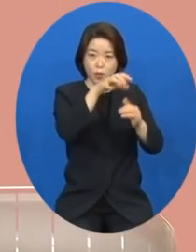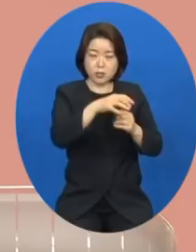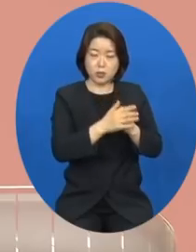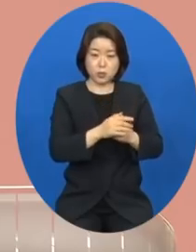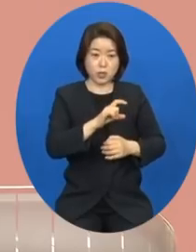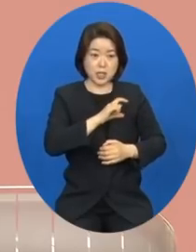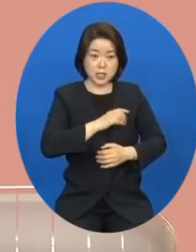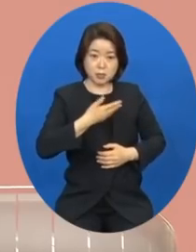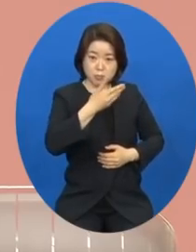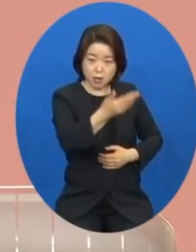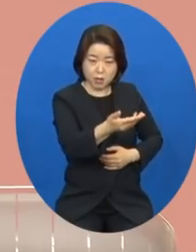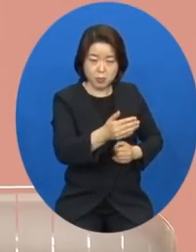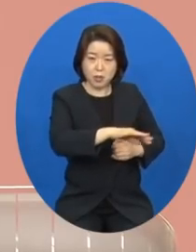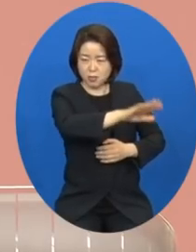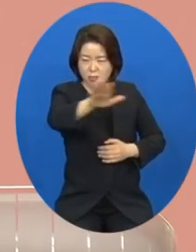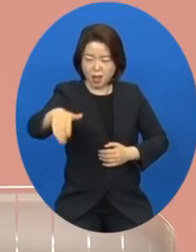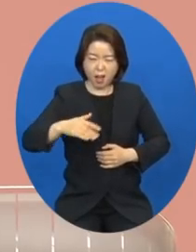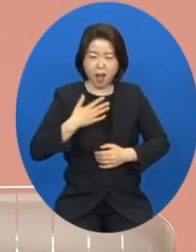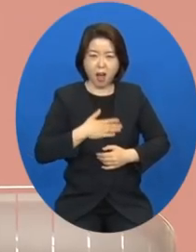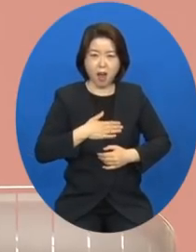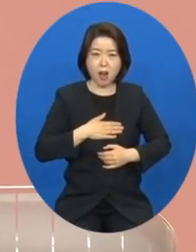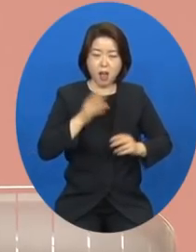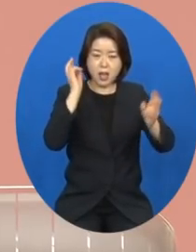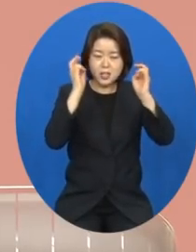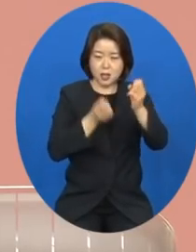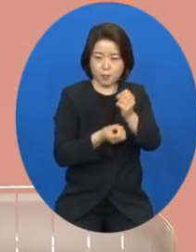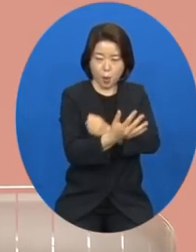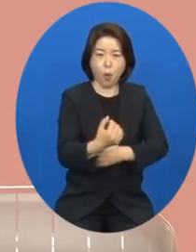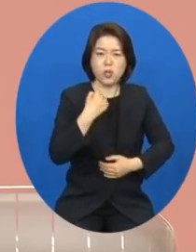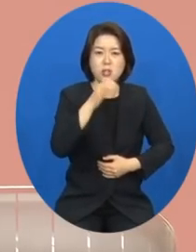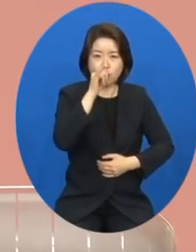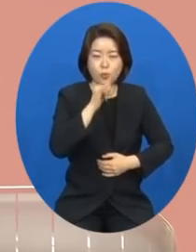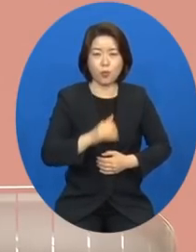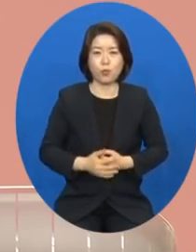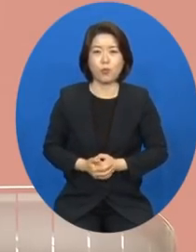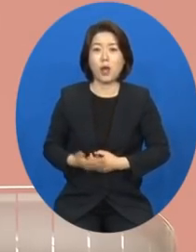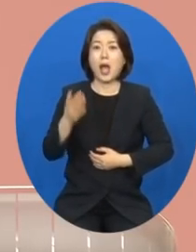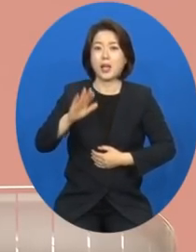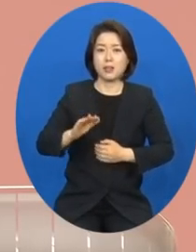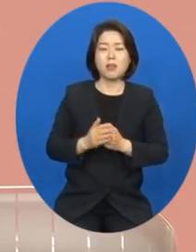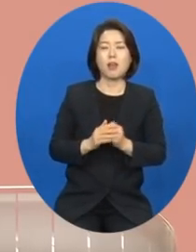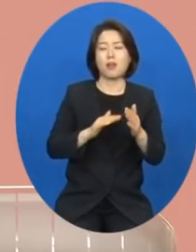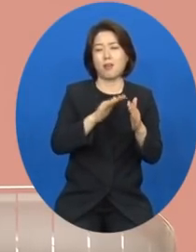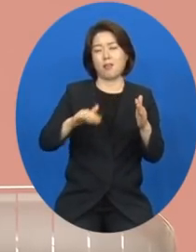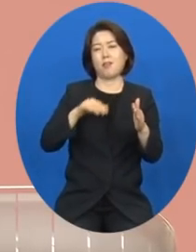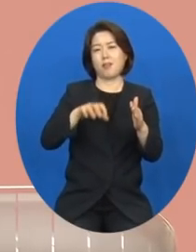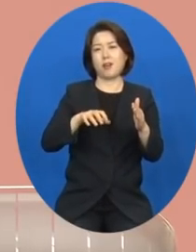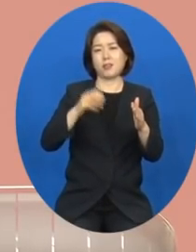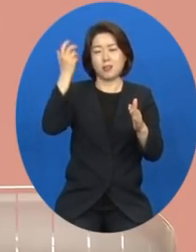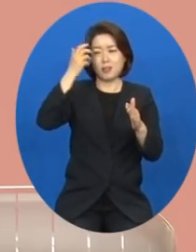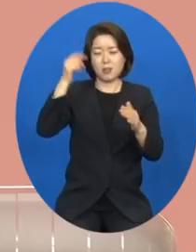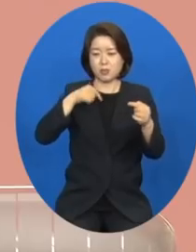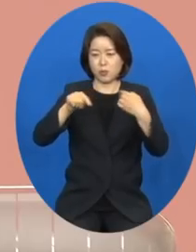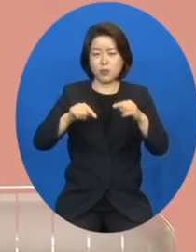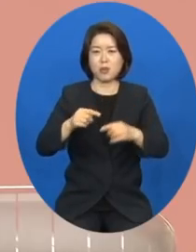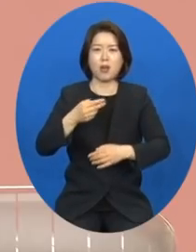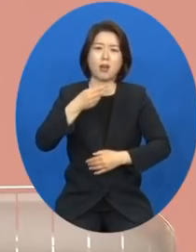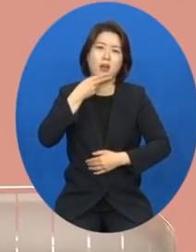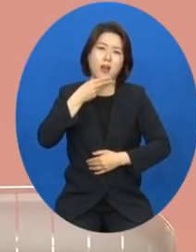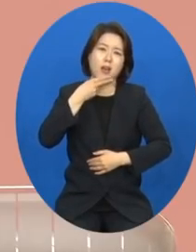대면 다 아는 기업에서 영향을 미치는 분이에요 그런데 가정에서는 영적 리더 집이 없는